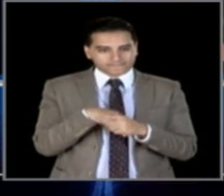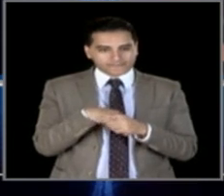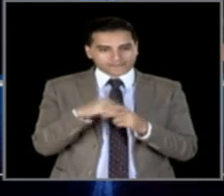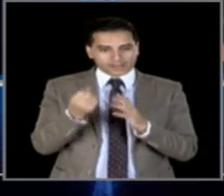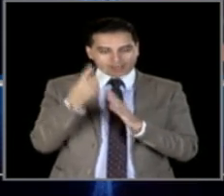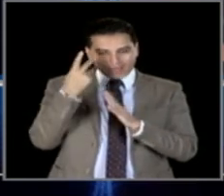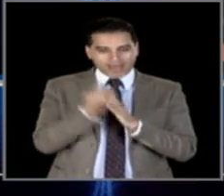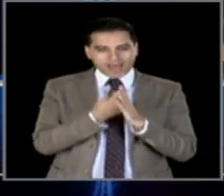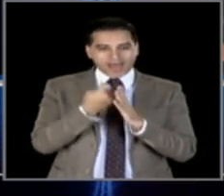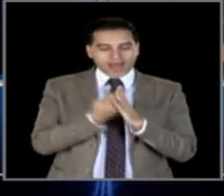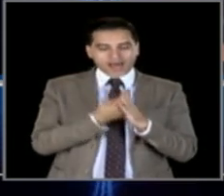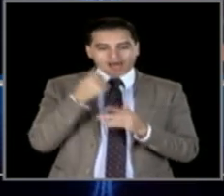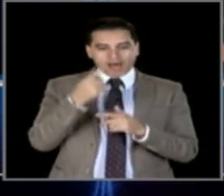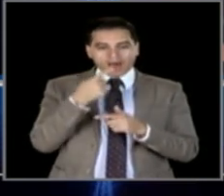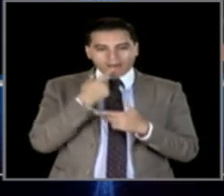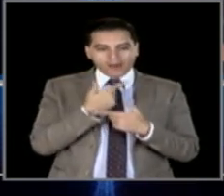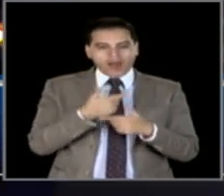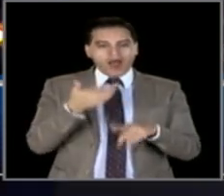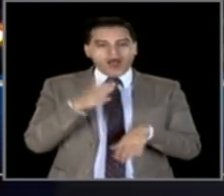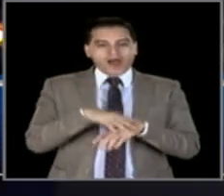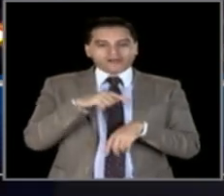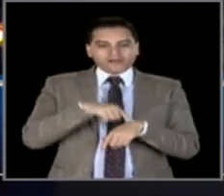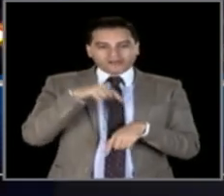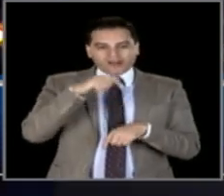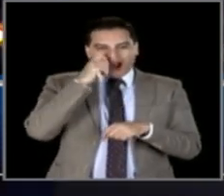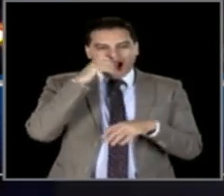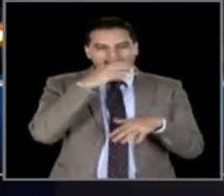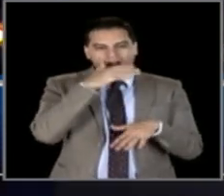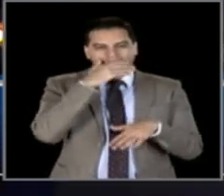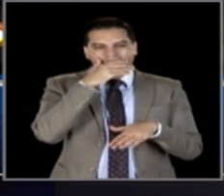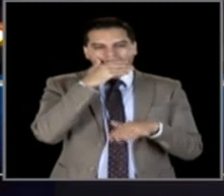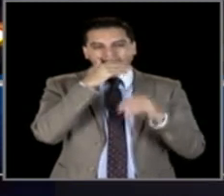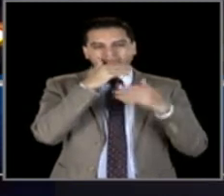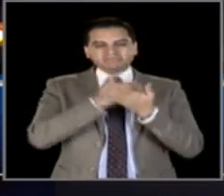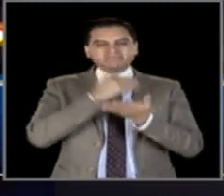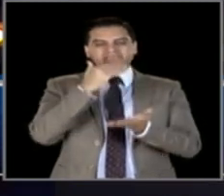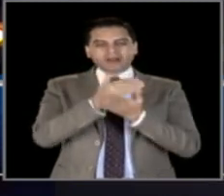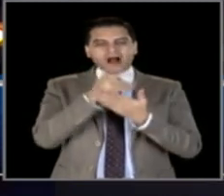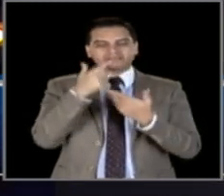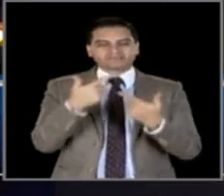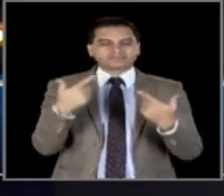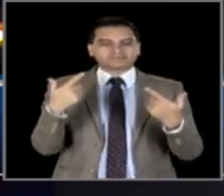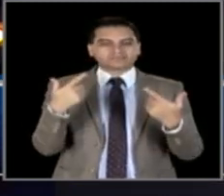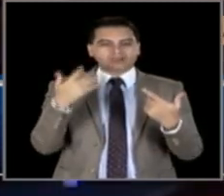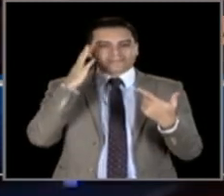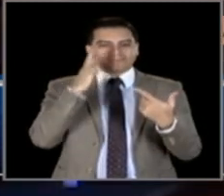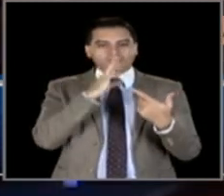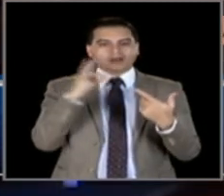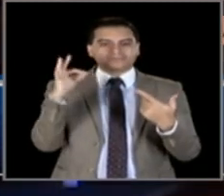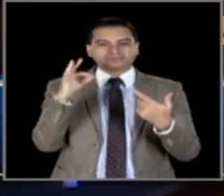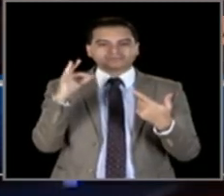الكاتب بيرصد فيها اللحظات اللي عاشها أثناء كارثة